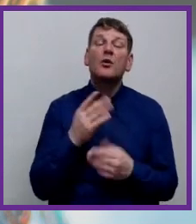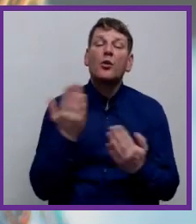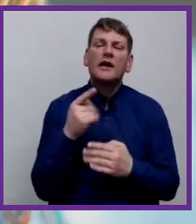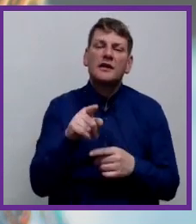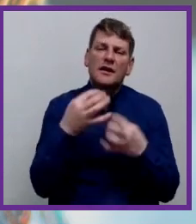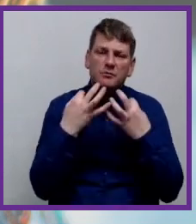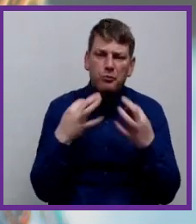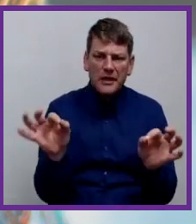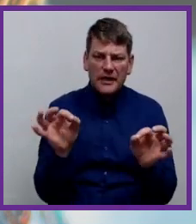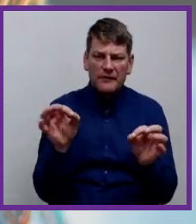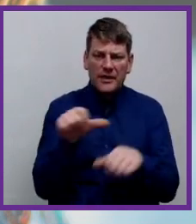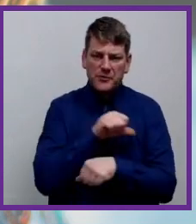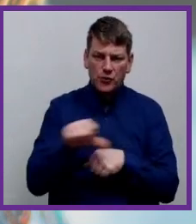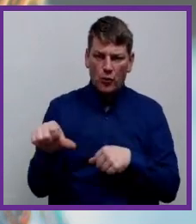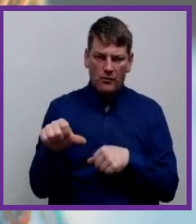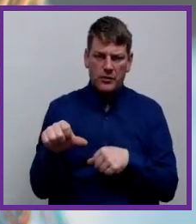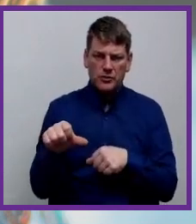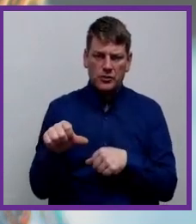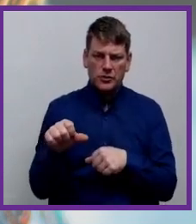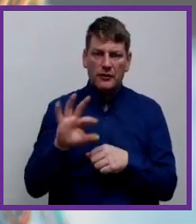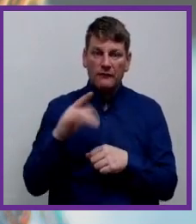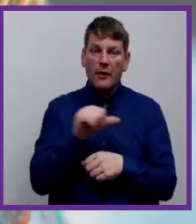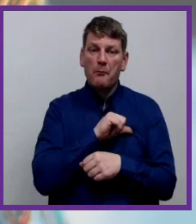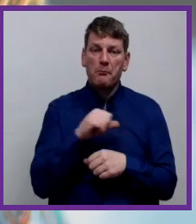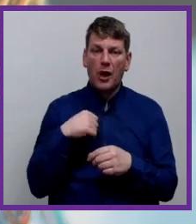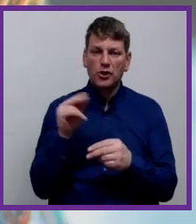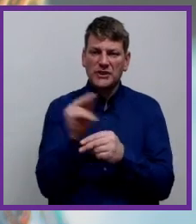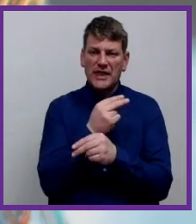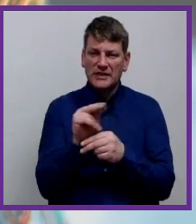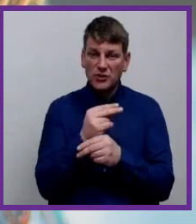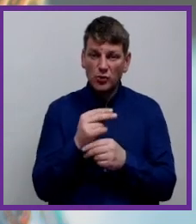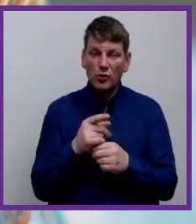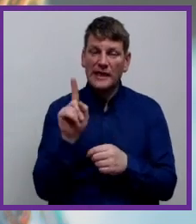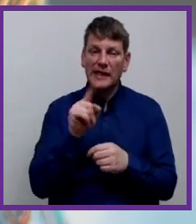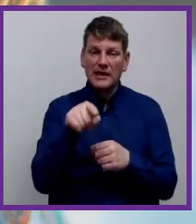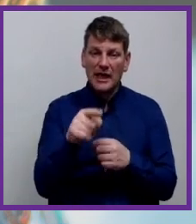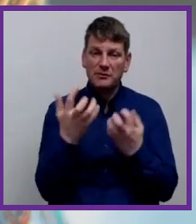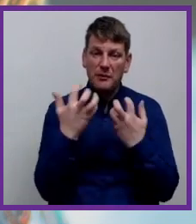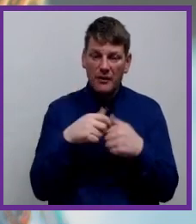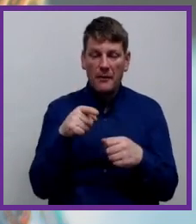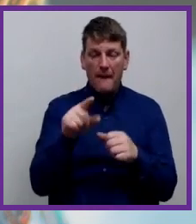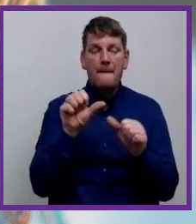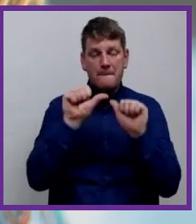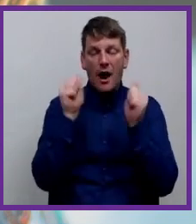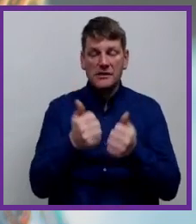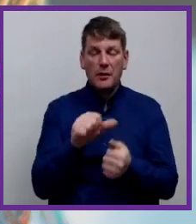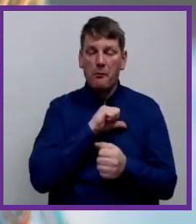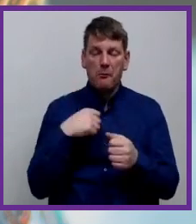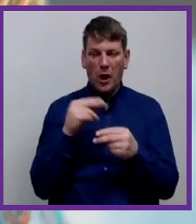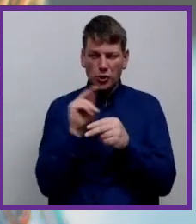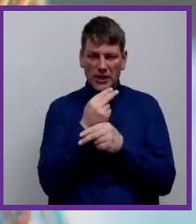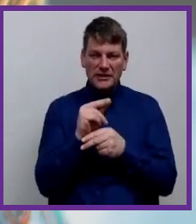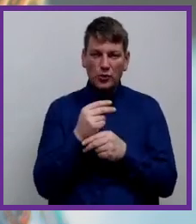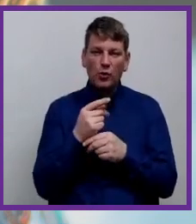un robežas? Un vai pašcenzūra ir tas mehānisms, es domāju, mākslinieku pašcenzūra arī sabiedrības, kas,